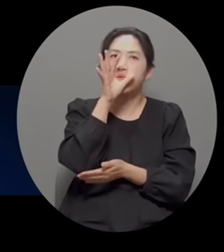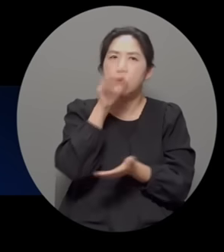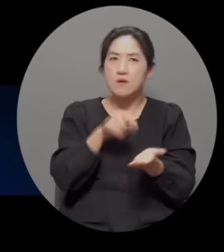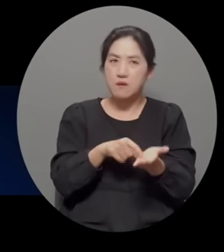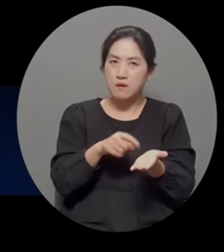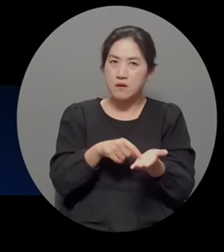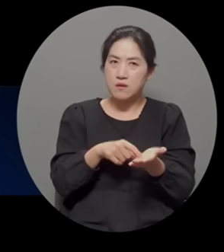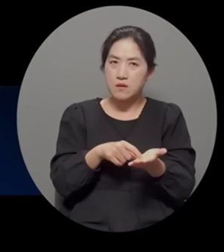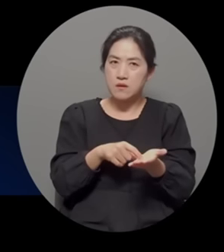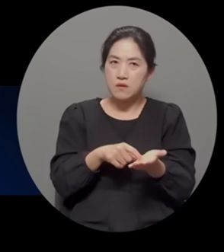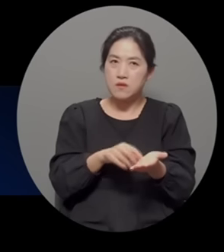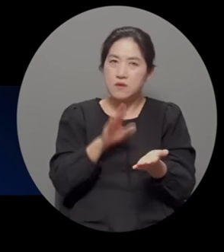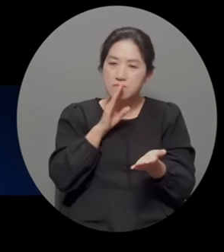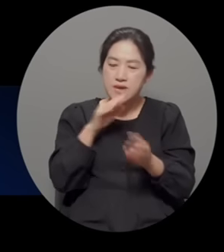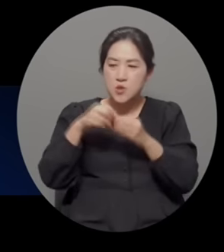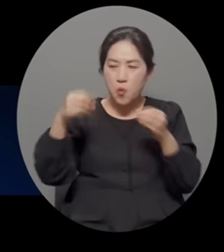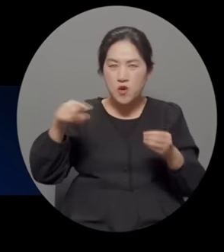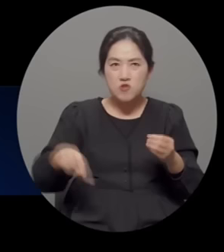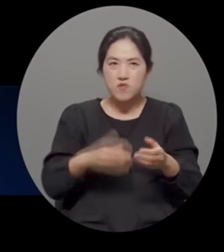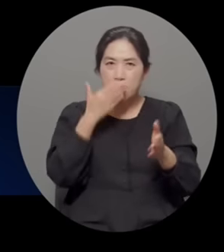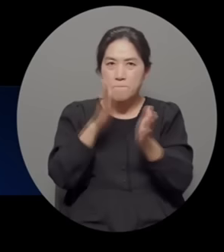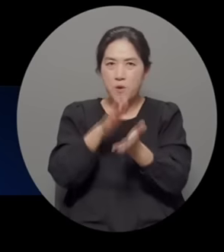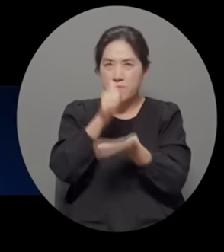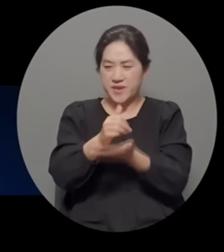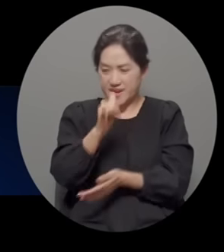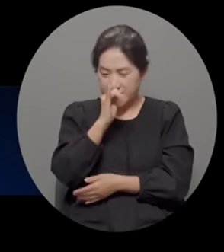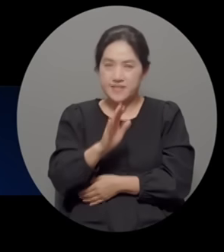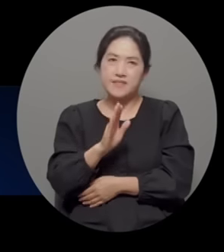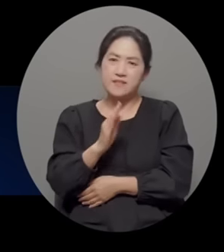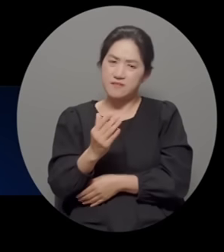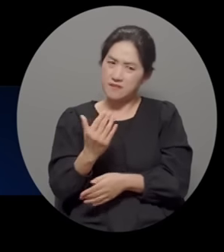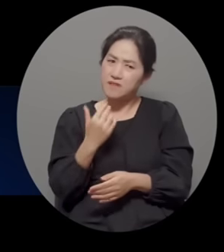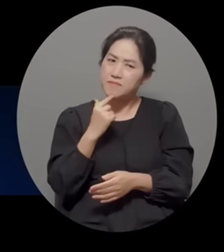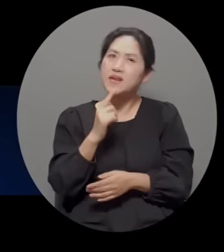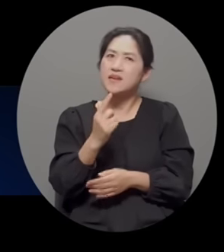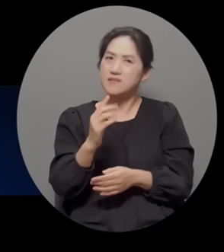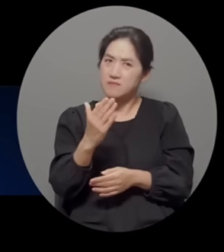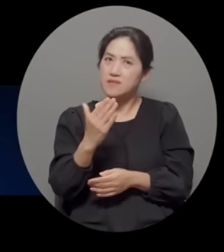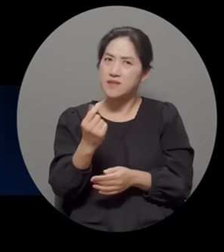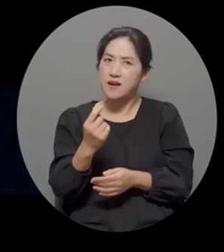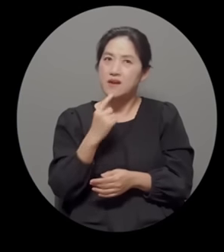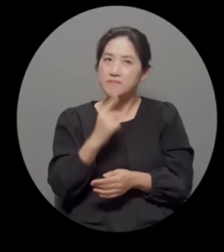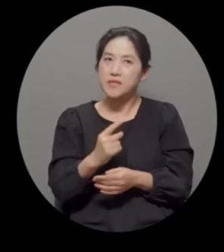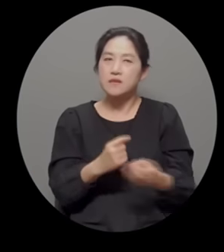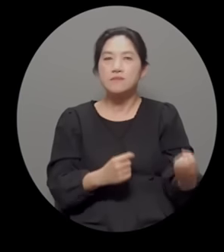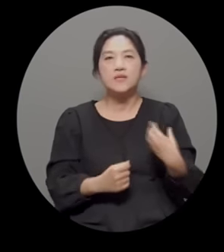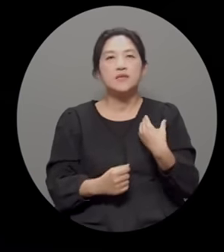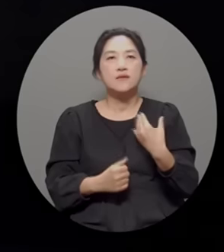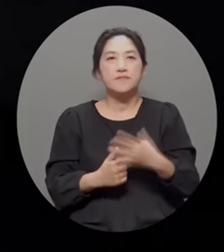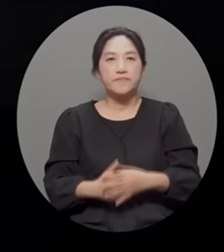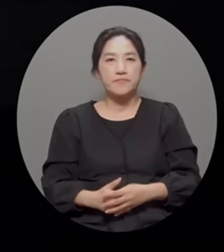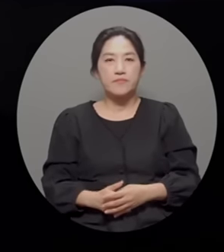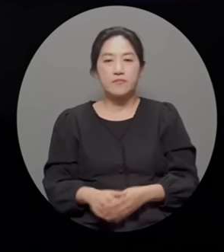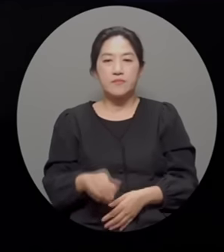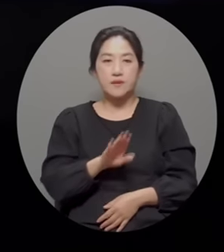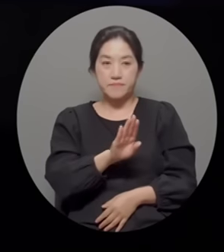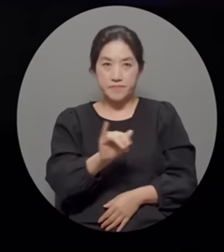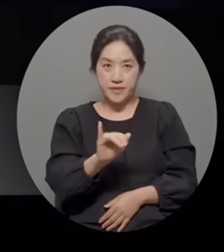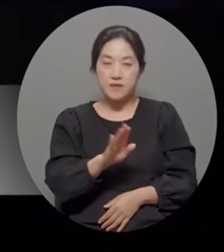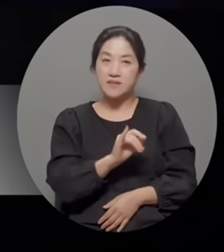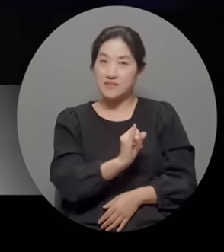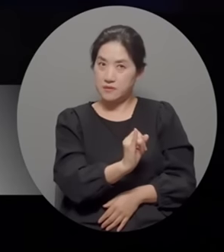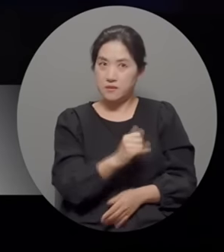사진이다. 그래서 동기 중에 반드시 공범이 있어야 한다. 이렇게. B 씨는 처음